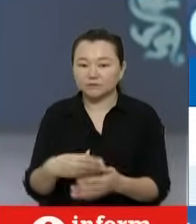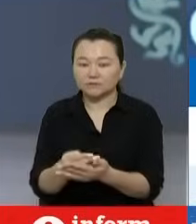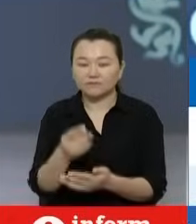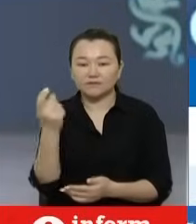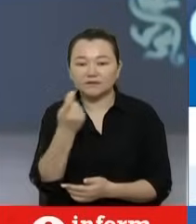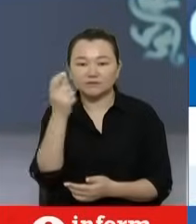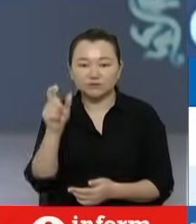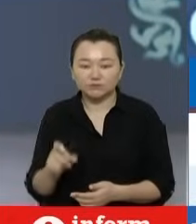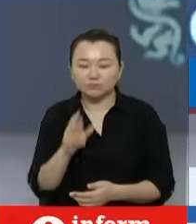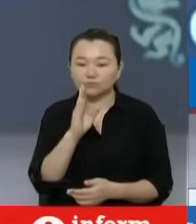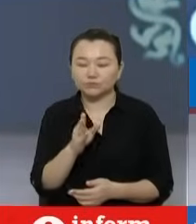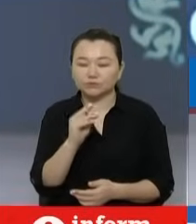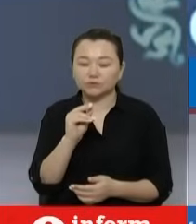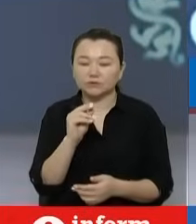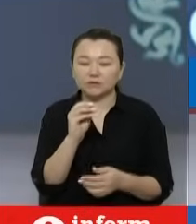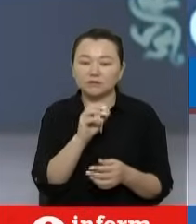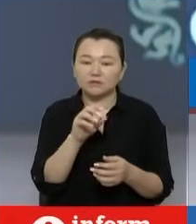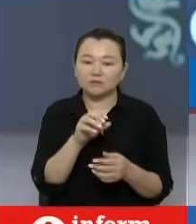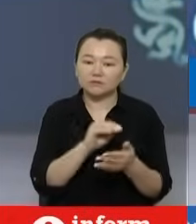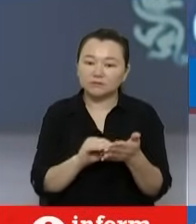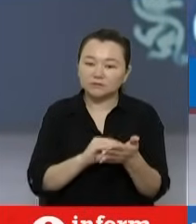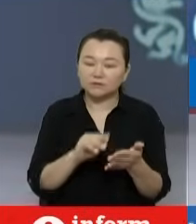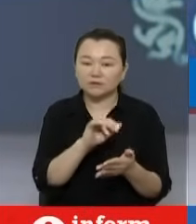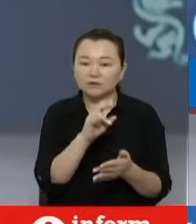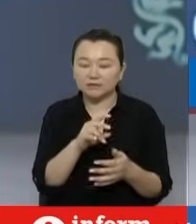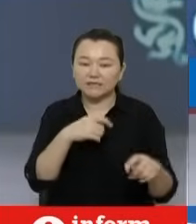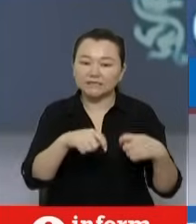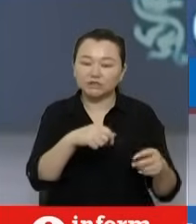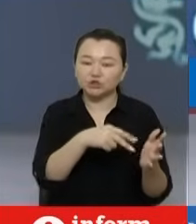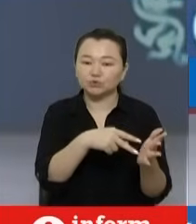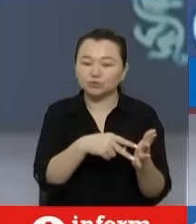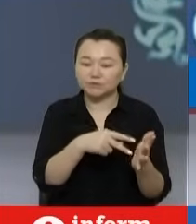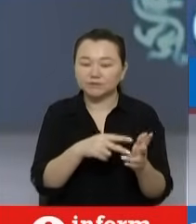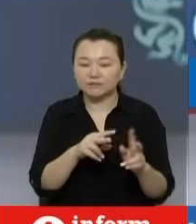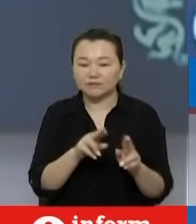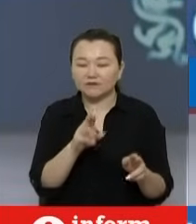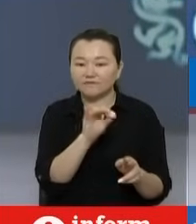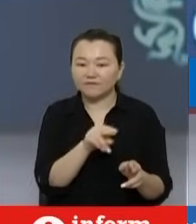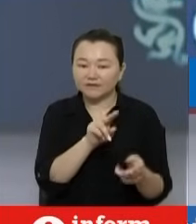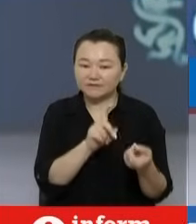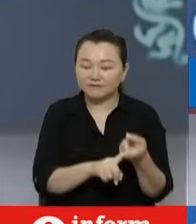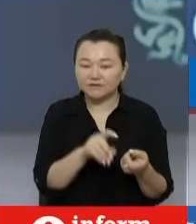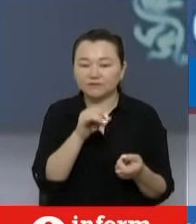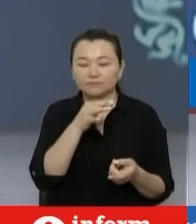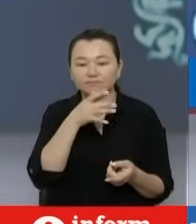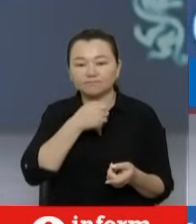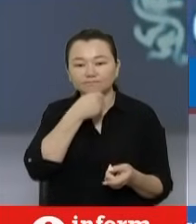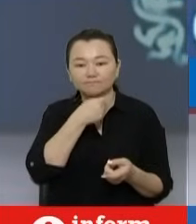владельцам будет определен на основе данных о рыночной стоимости животных в разрезе видов и половозрастных